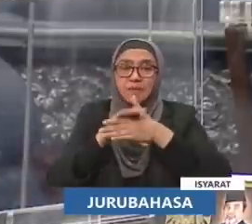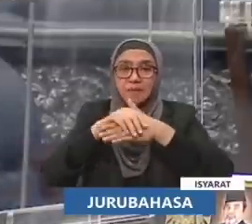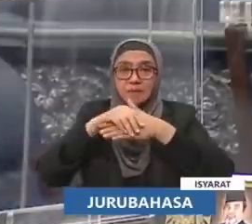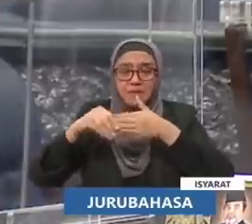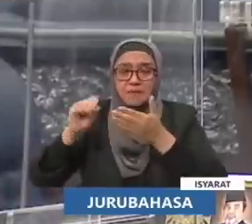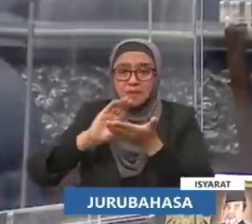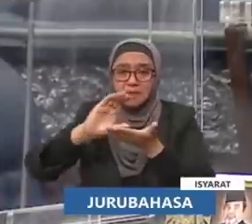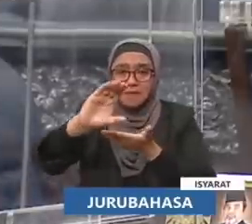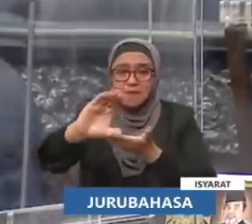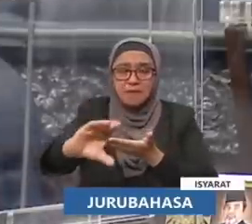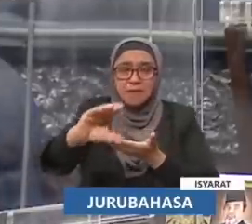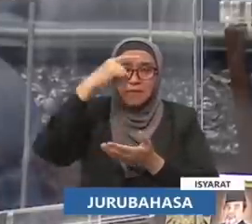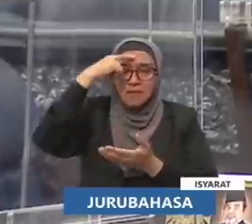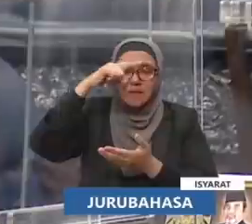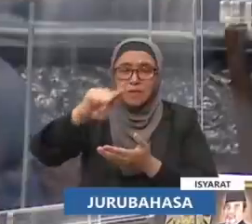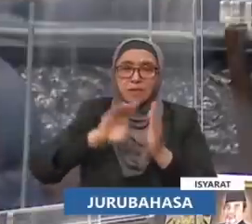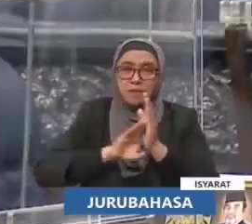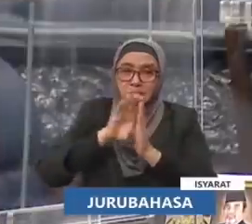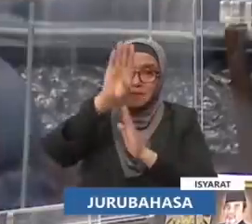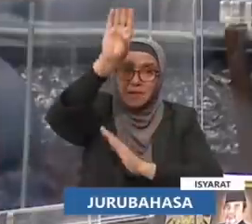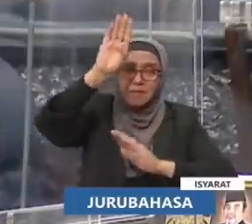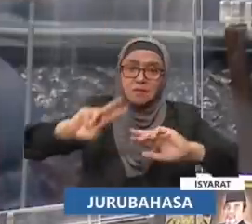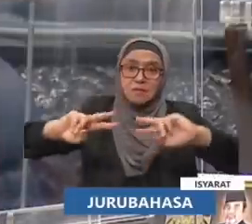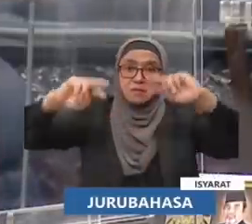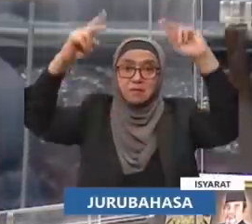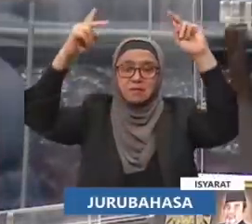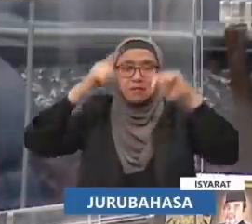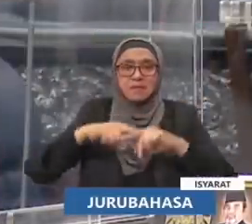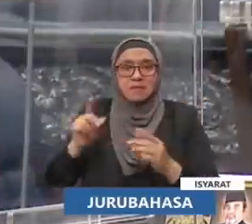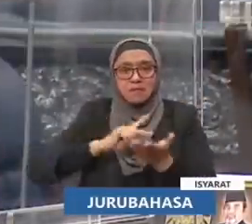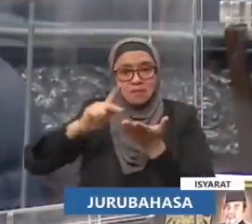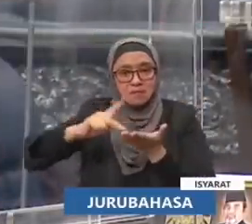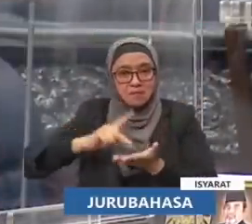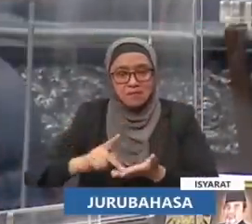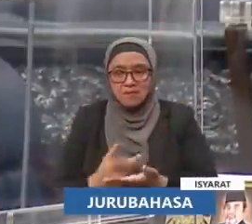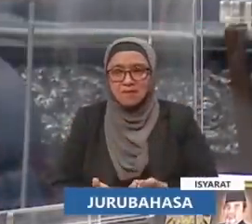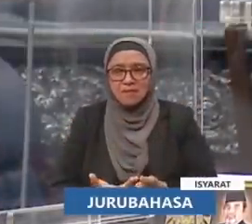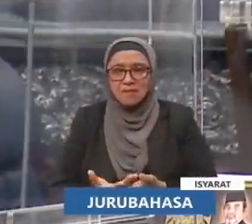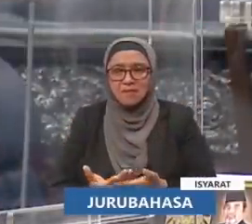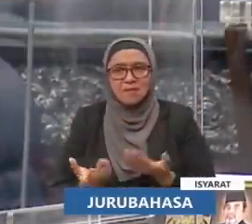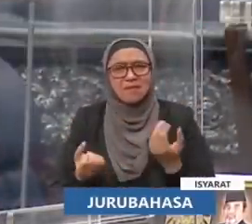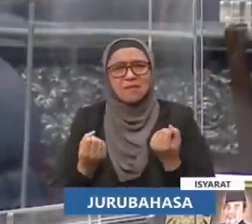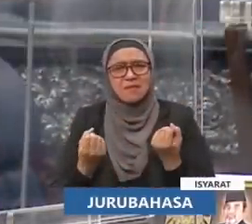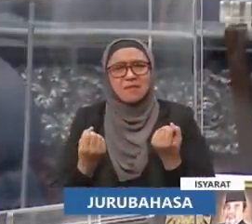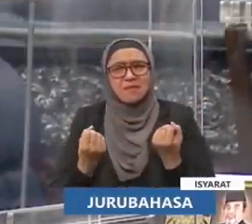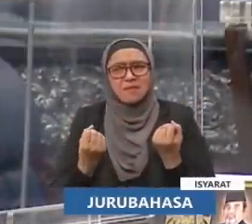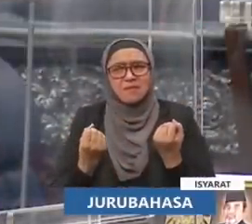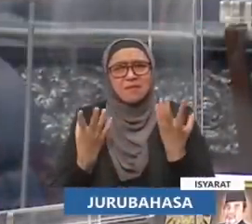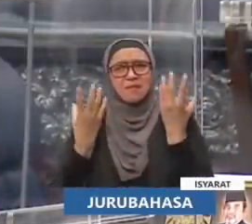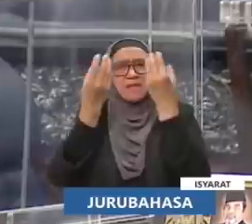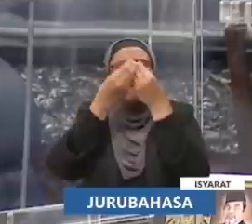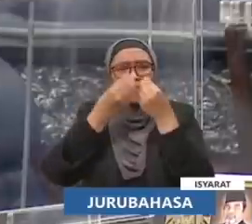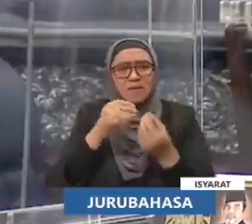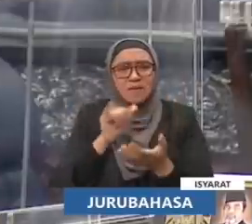untuk pembangunan, development expenditure. Berapa daripada jumlah